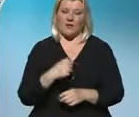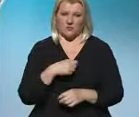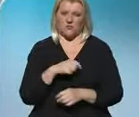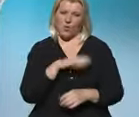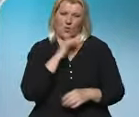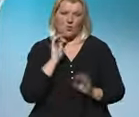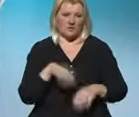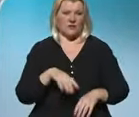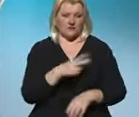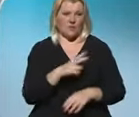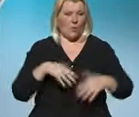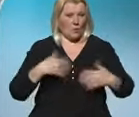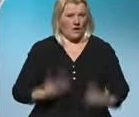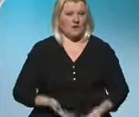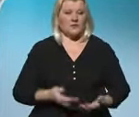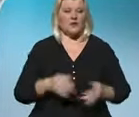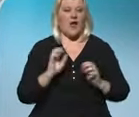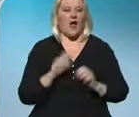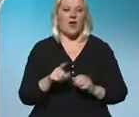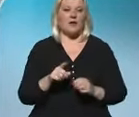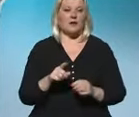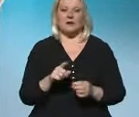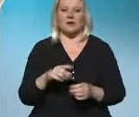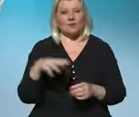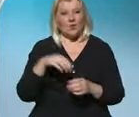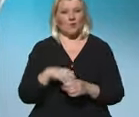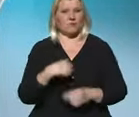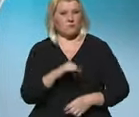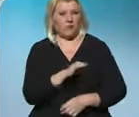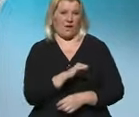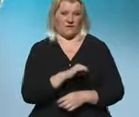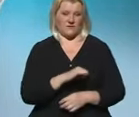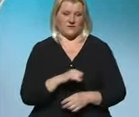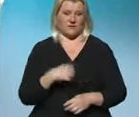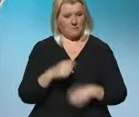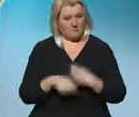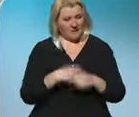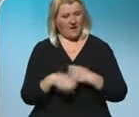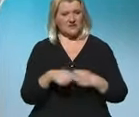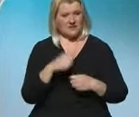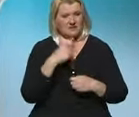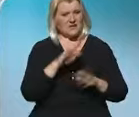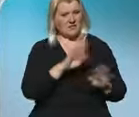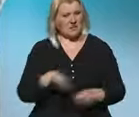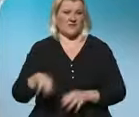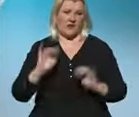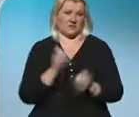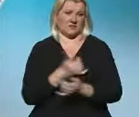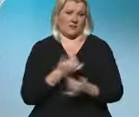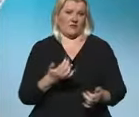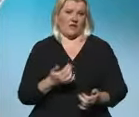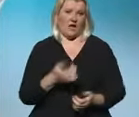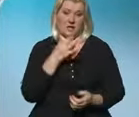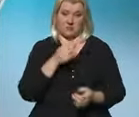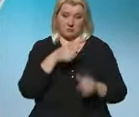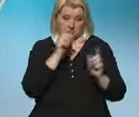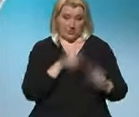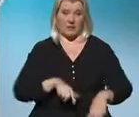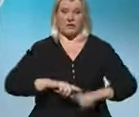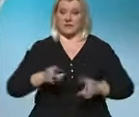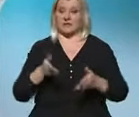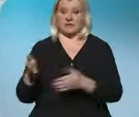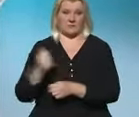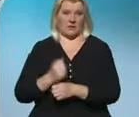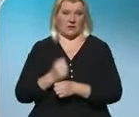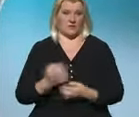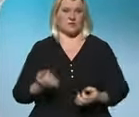unavená, ale vlastně největším motorem je to, že mě to baví, to, že je to práce, kterou chci dělat celý život, že mě to naplňuje a já ani nevím, co jiného bych měla dělat, nebych nic jiného